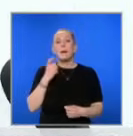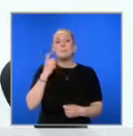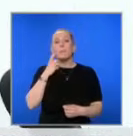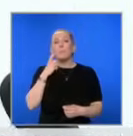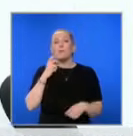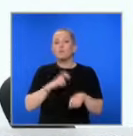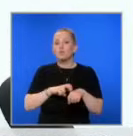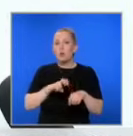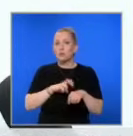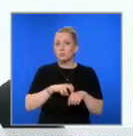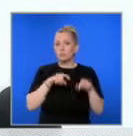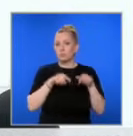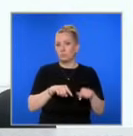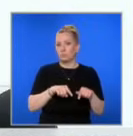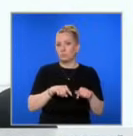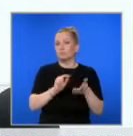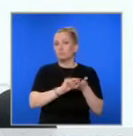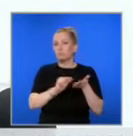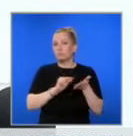по нейни